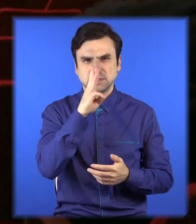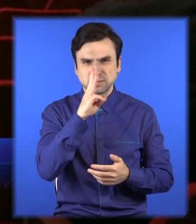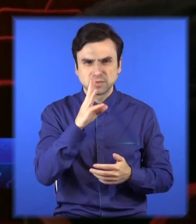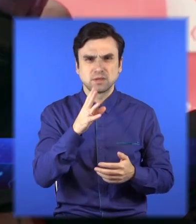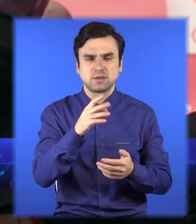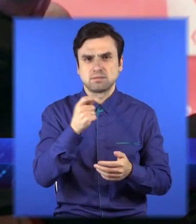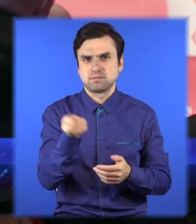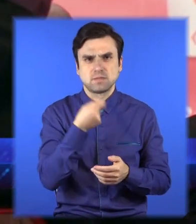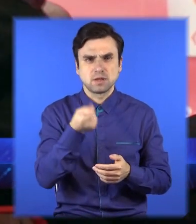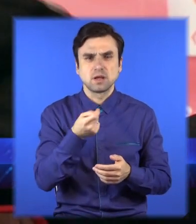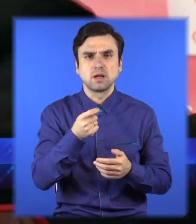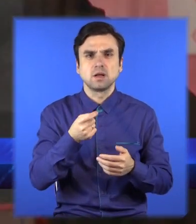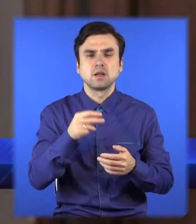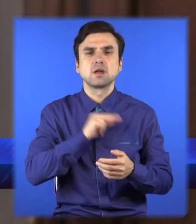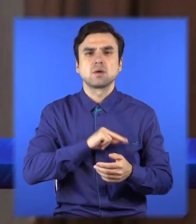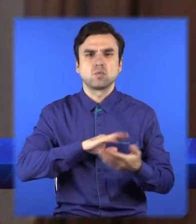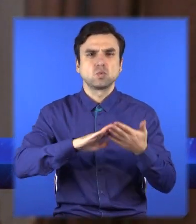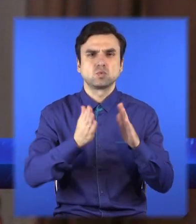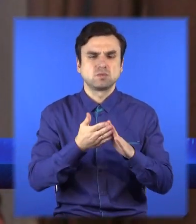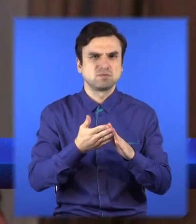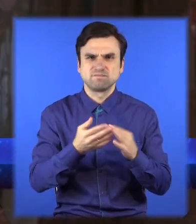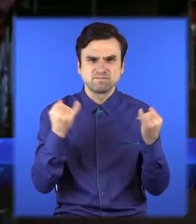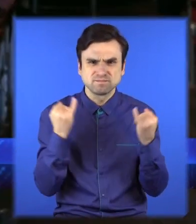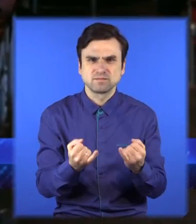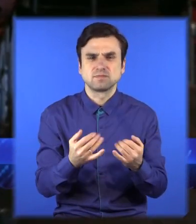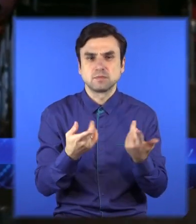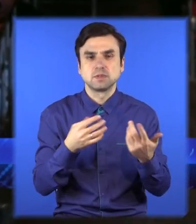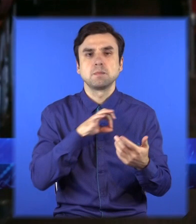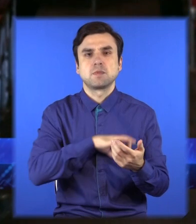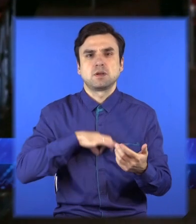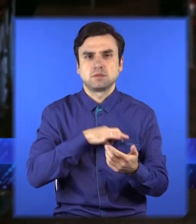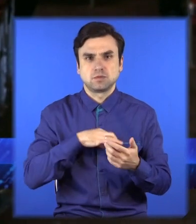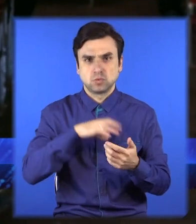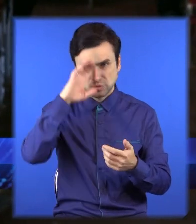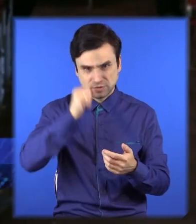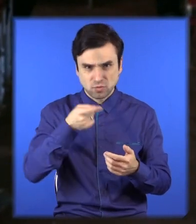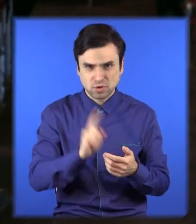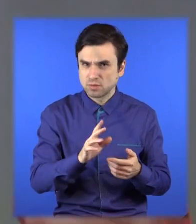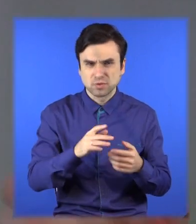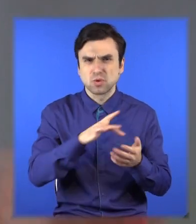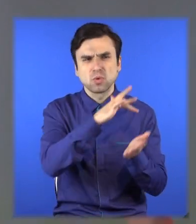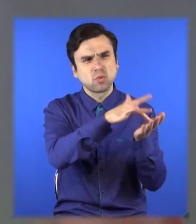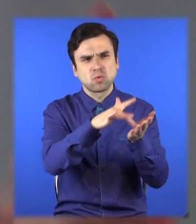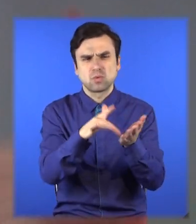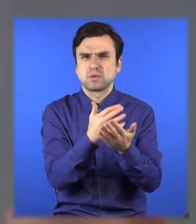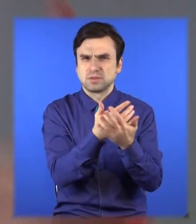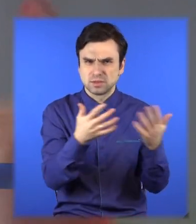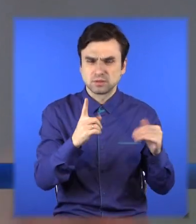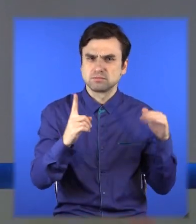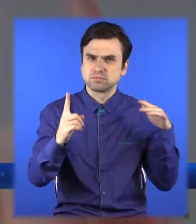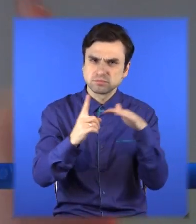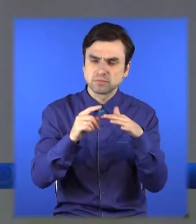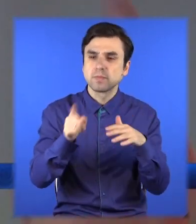Замала зарплатня і погані умови праці. Представники профспілок не лише Кривого Рогу, а й інших міст України розповіли